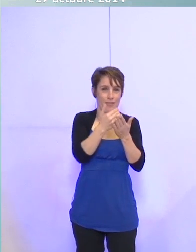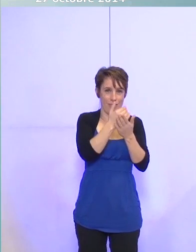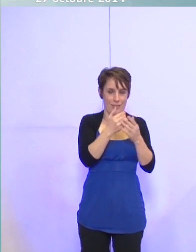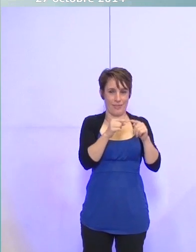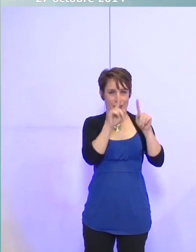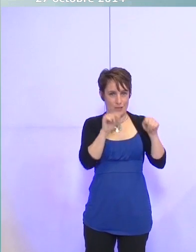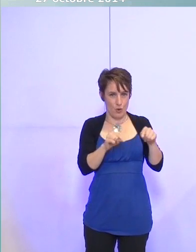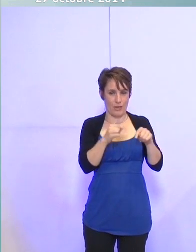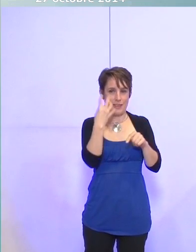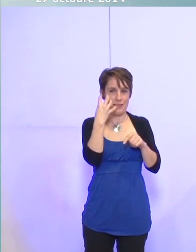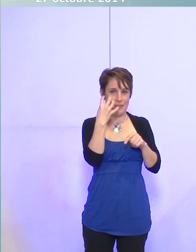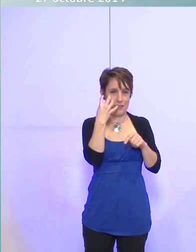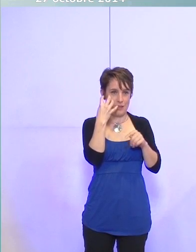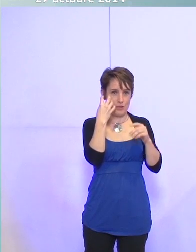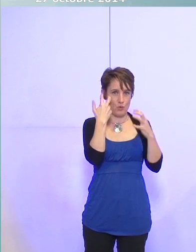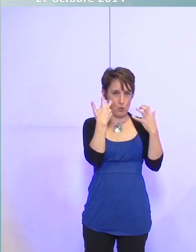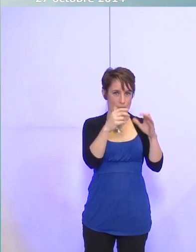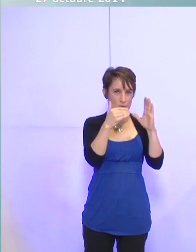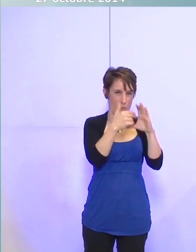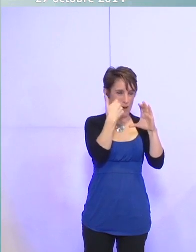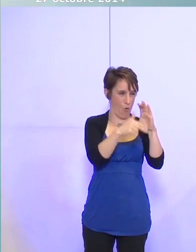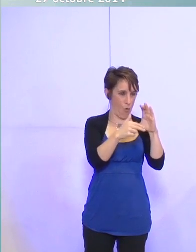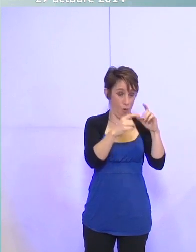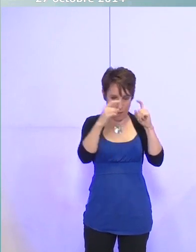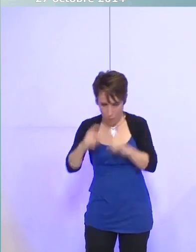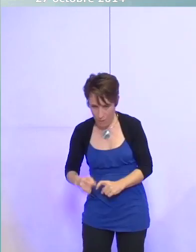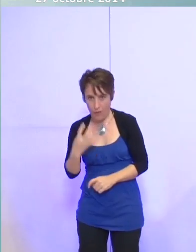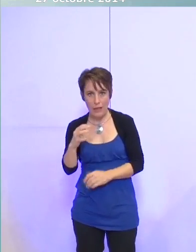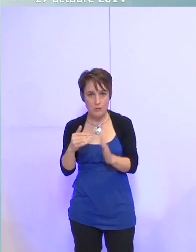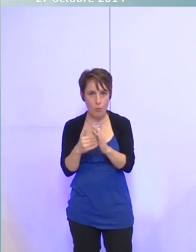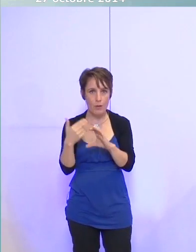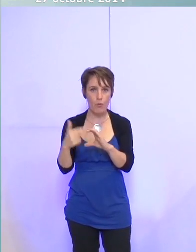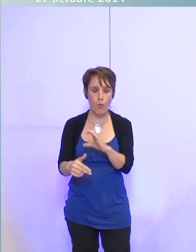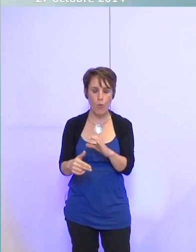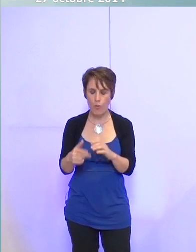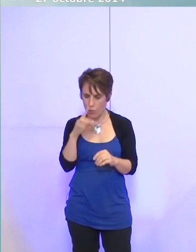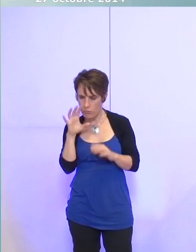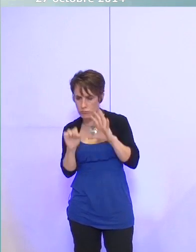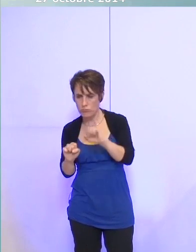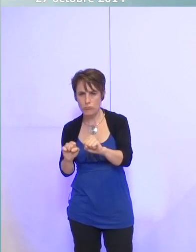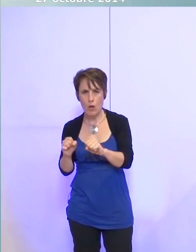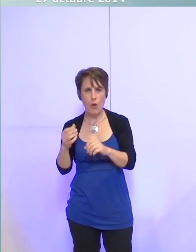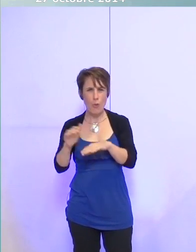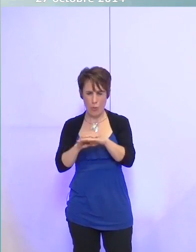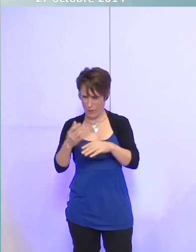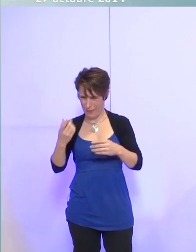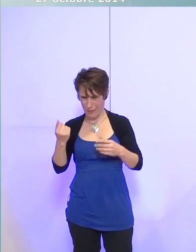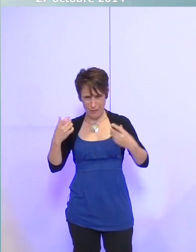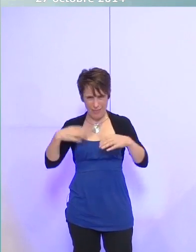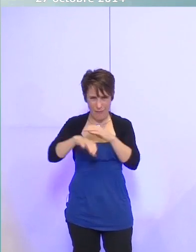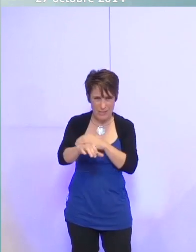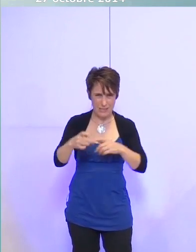en 2008 à 400 000 euros en 2011, de nombreuses anomalies dans la politique d'investissement et